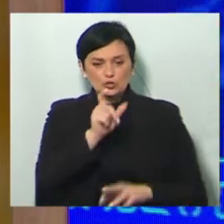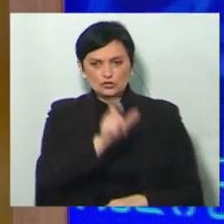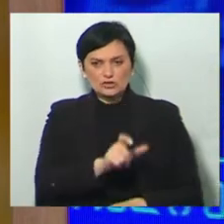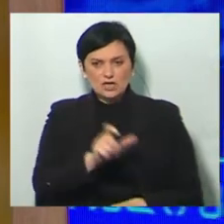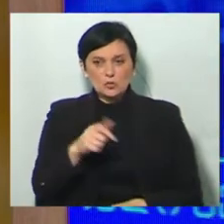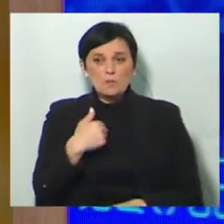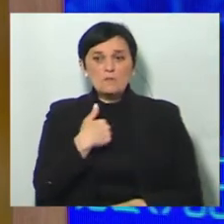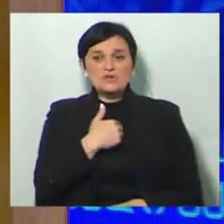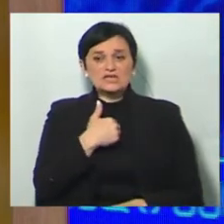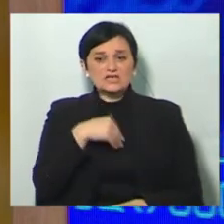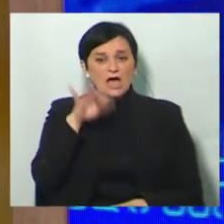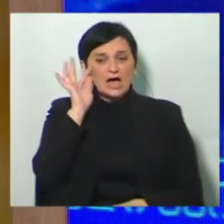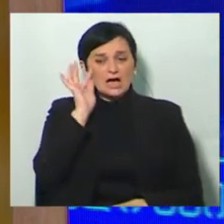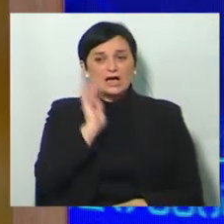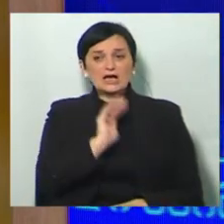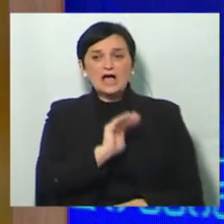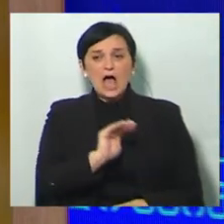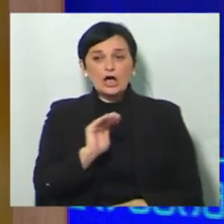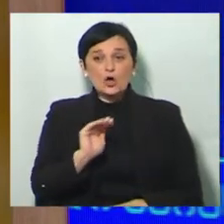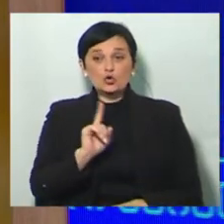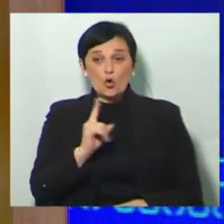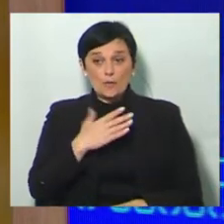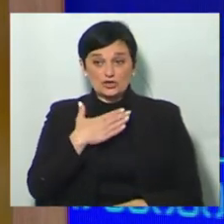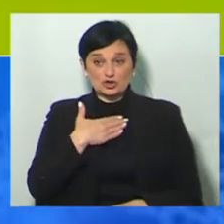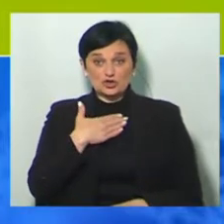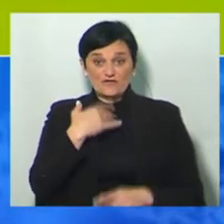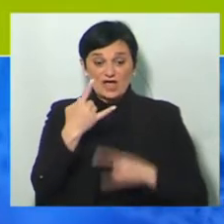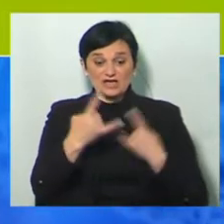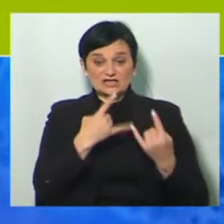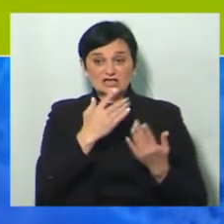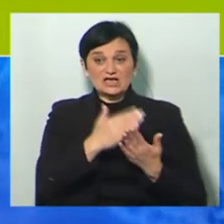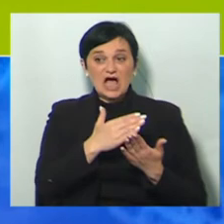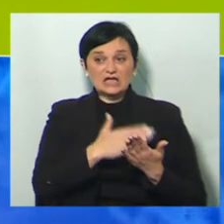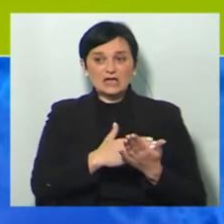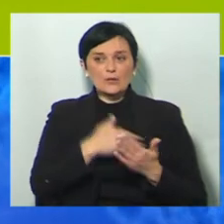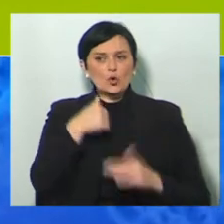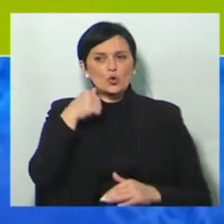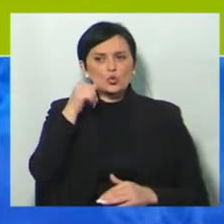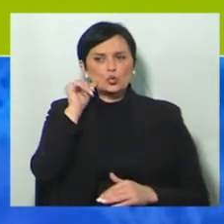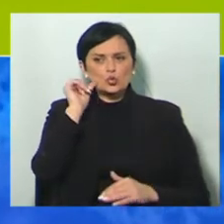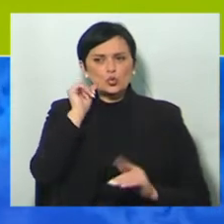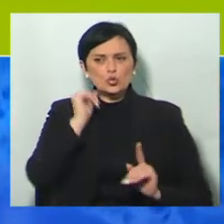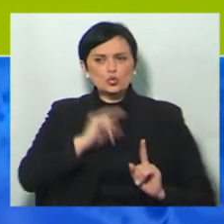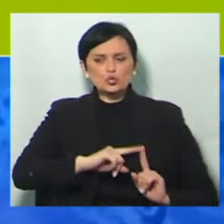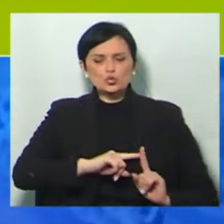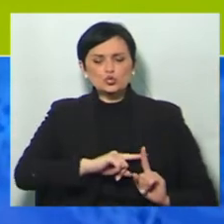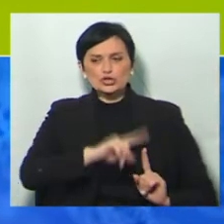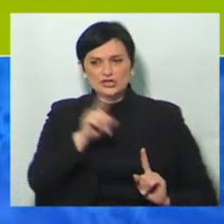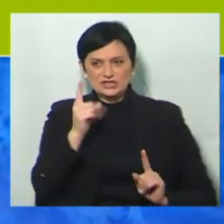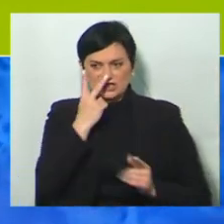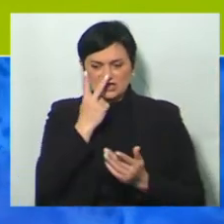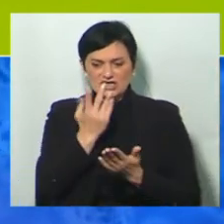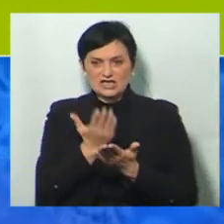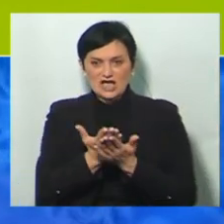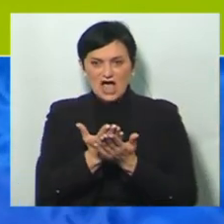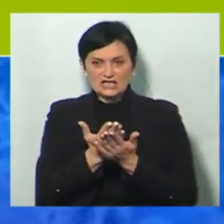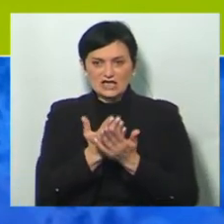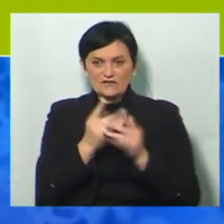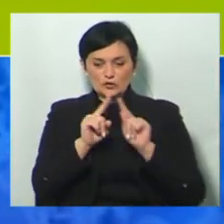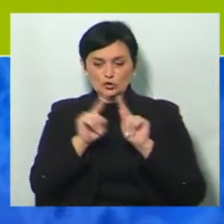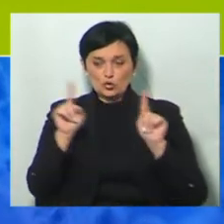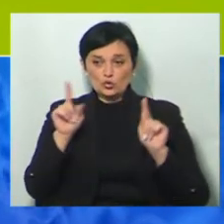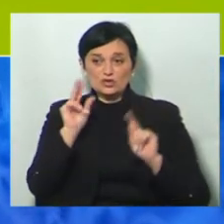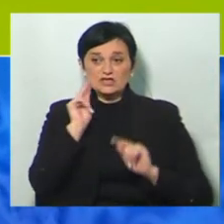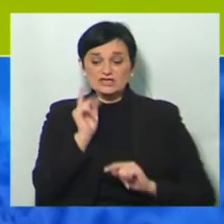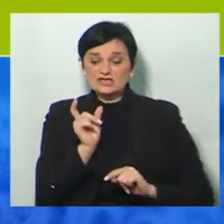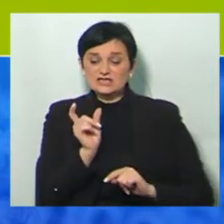ადამიანებისათვის. Მე მინდა გაგახსენოთ, რომ ჩვენს გადაცემაში გუშინ მთელი გადაცემის მანძილზე თქვენ ხედავდით პოსტერებს ამ